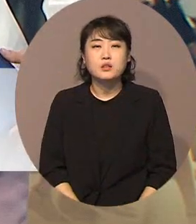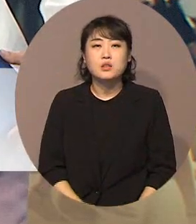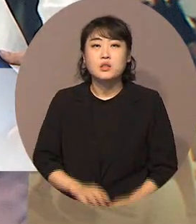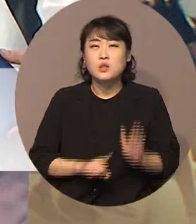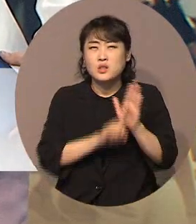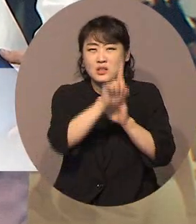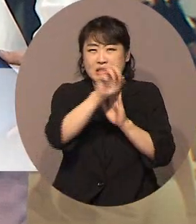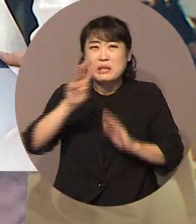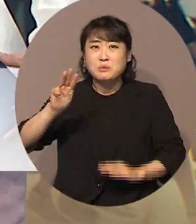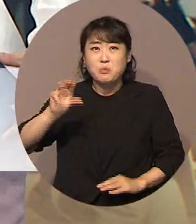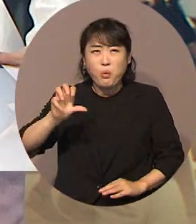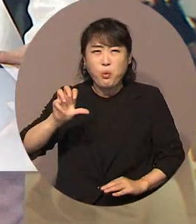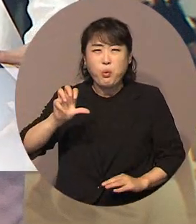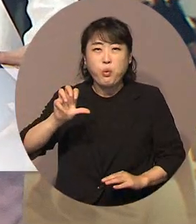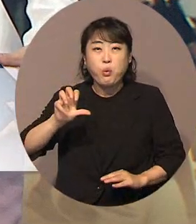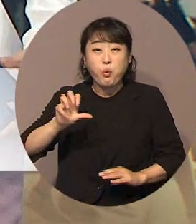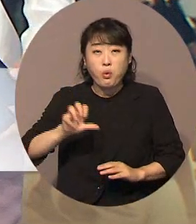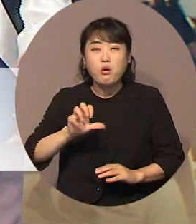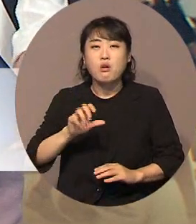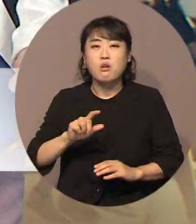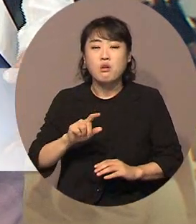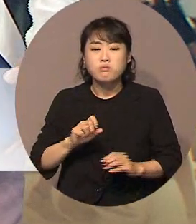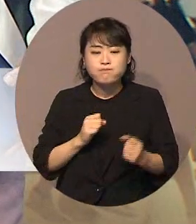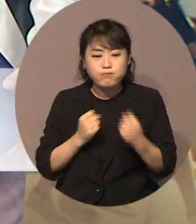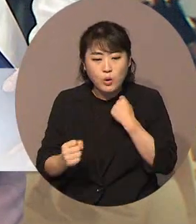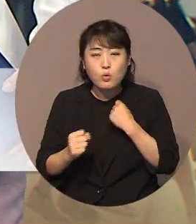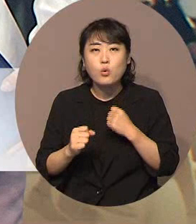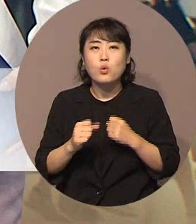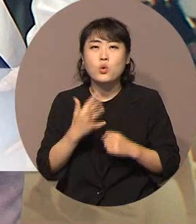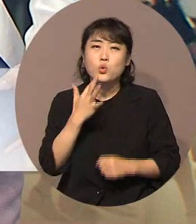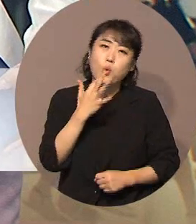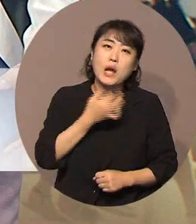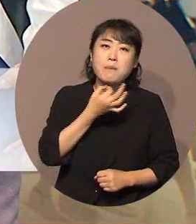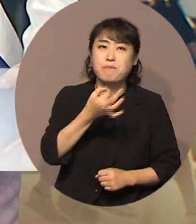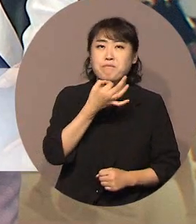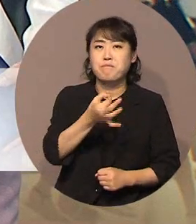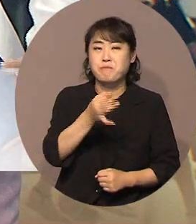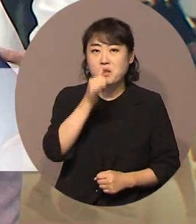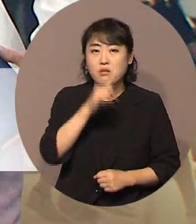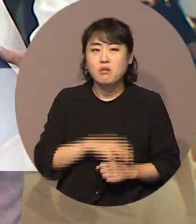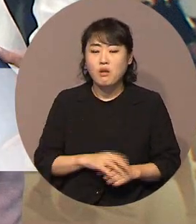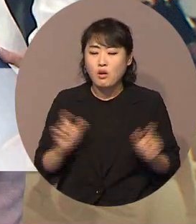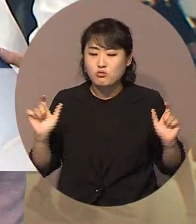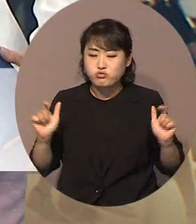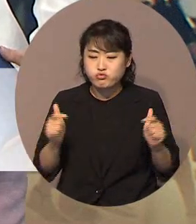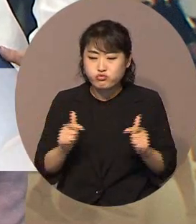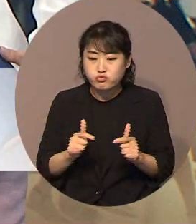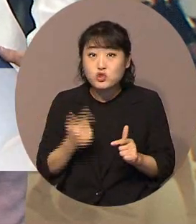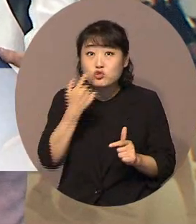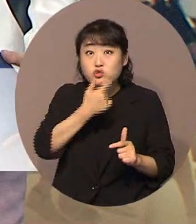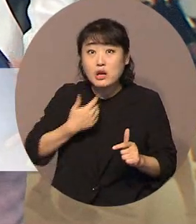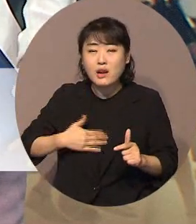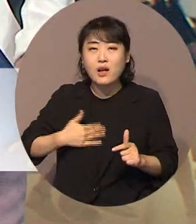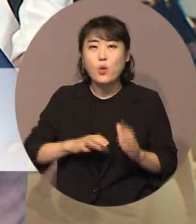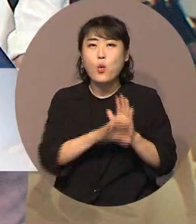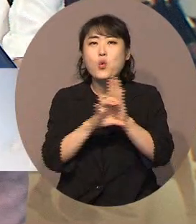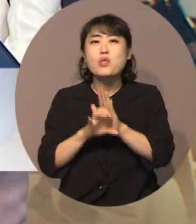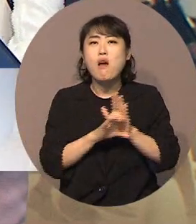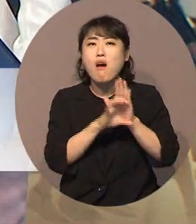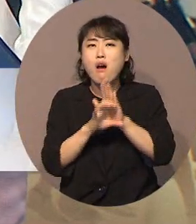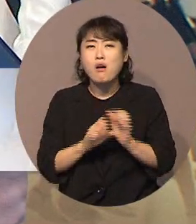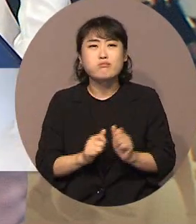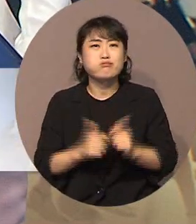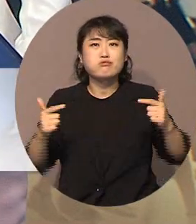35도가 넘는 폭염에도 이례적으로 독감이 유행하고 있습니다. 여기에 수그러드는 것 같던 코로나19 환자도 급증을 하고